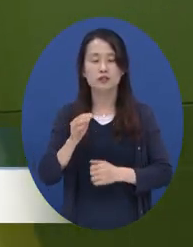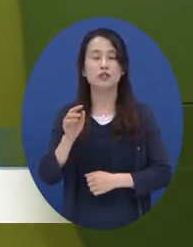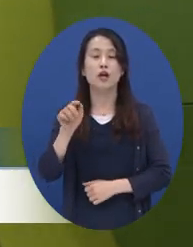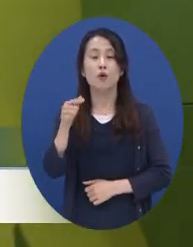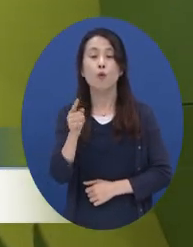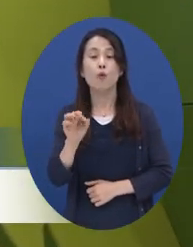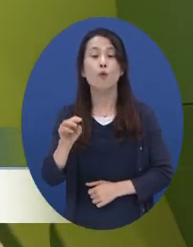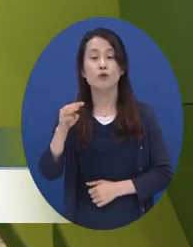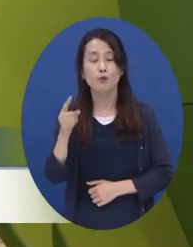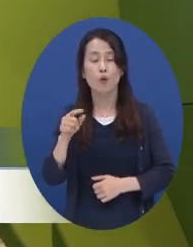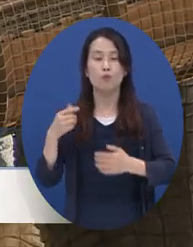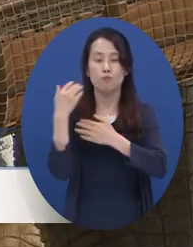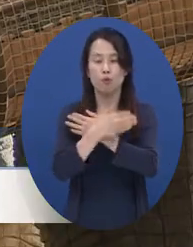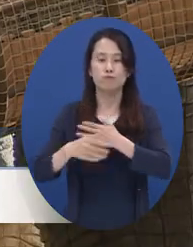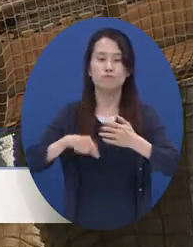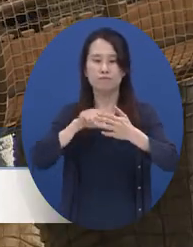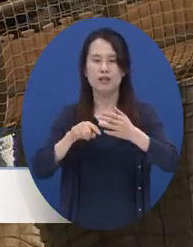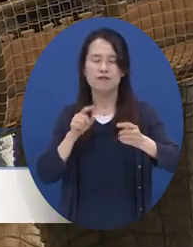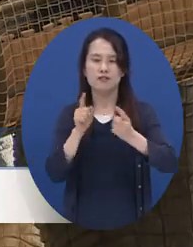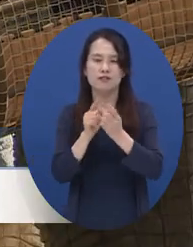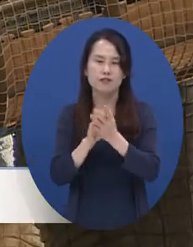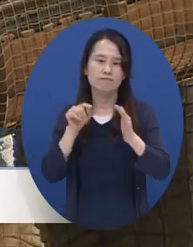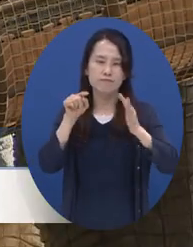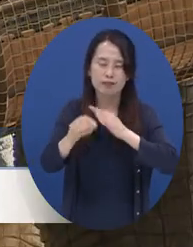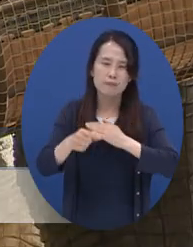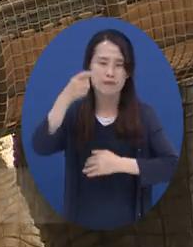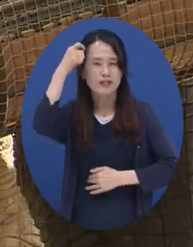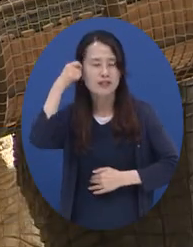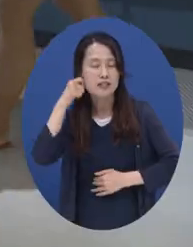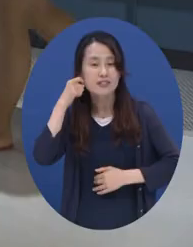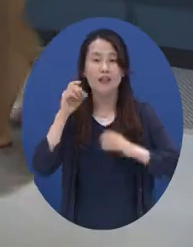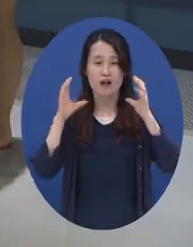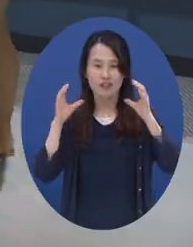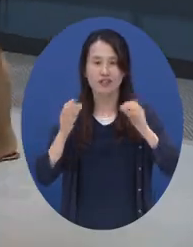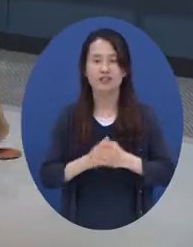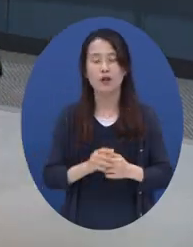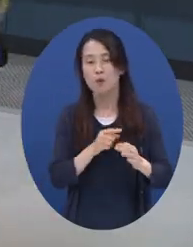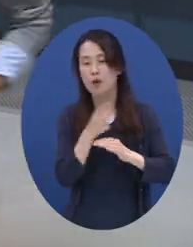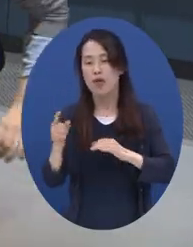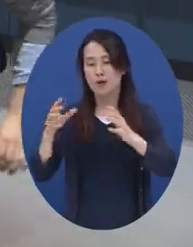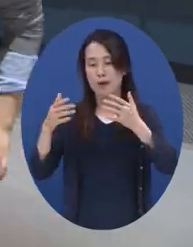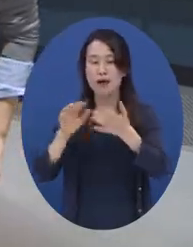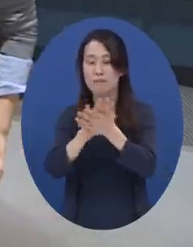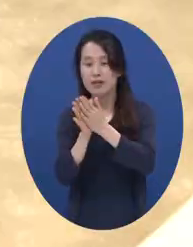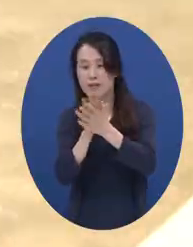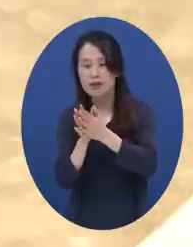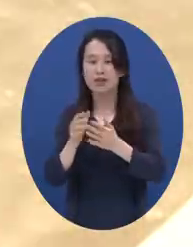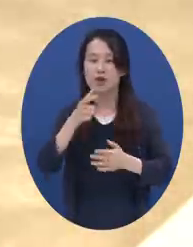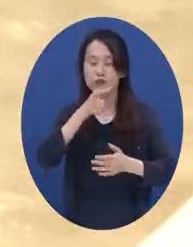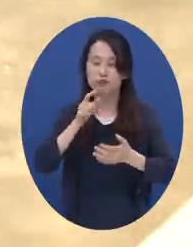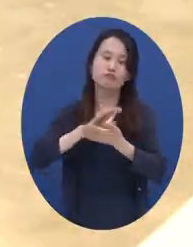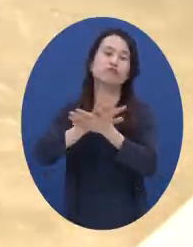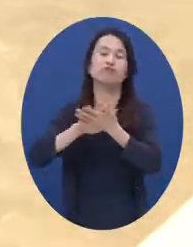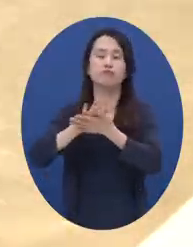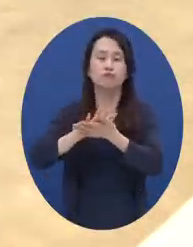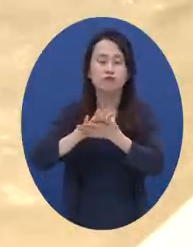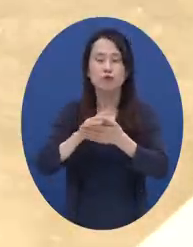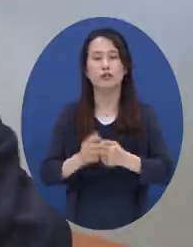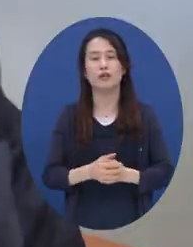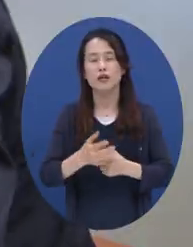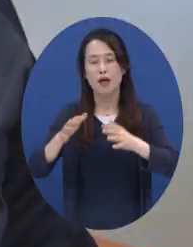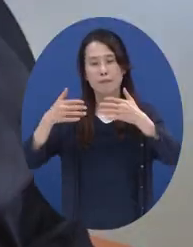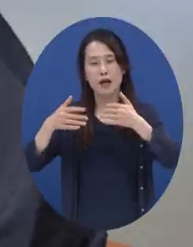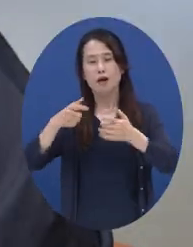중생대 초식공룡 몸속을 누비며 오감으로 체험하는 어린이들. 다른 한편에서는 바람개비를 돌리고 물장난을